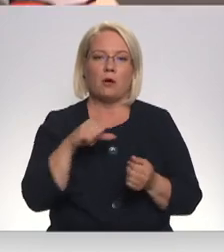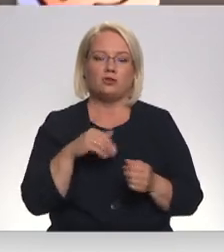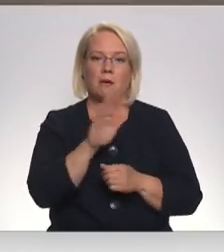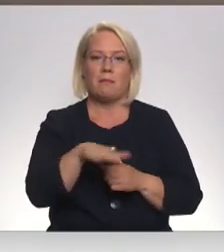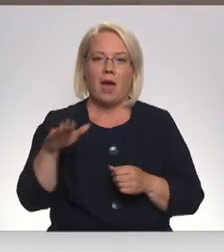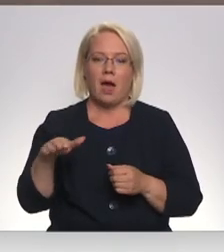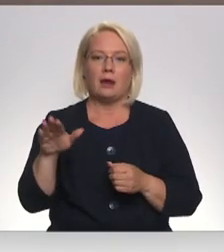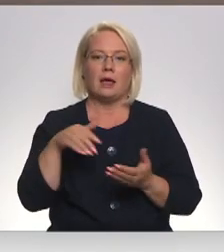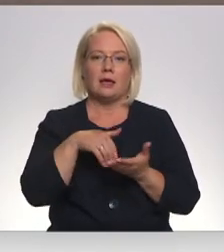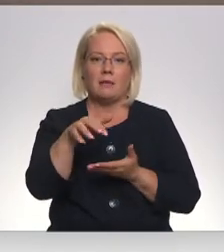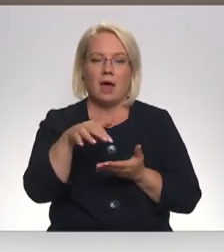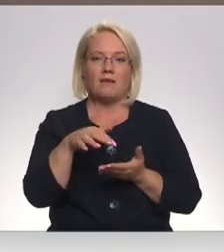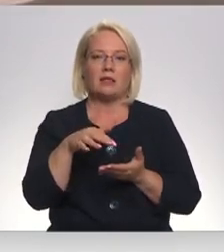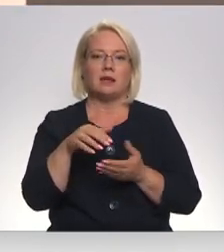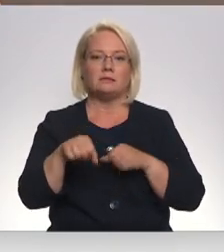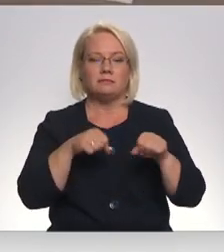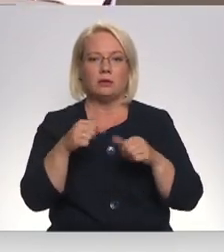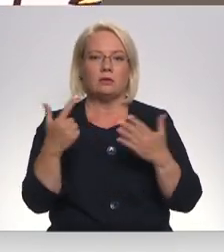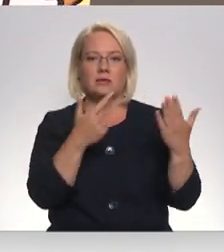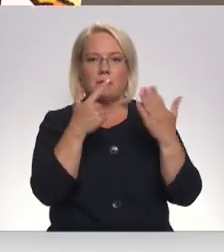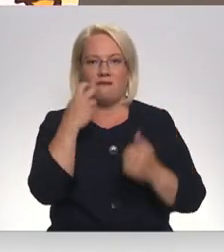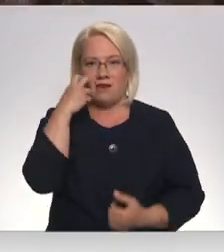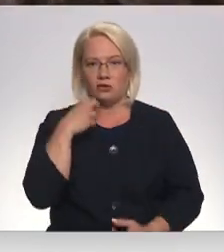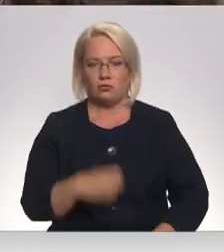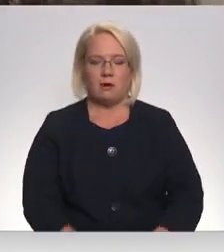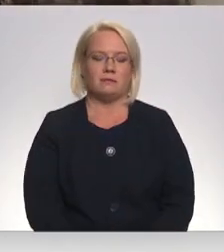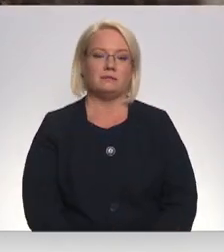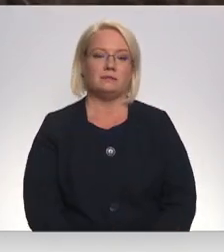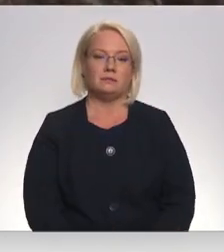7 gadu vecuma. Madara Līcīte, Olavs Peršvics, Latvijas televīzija.